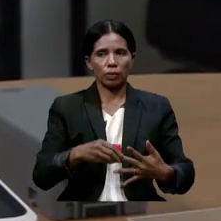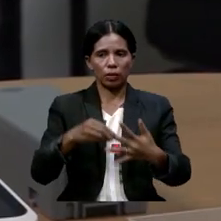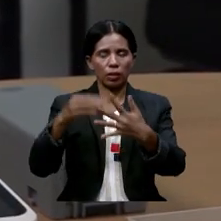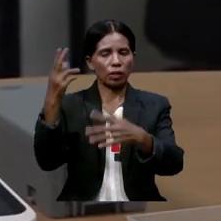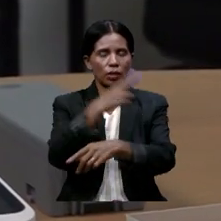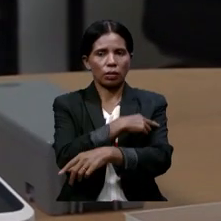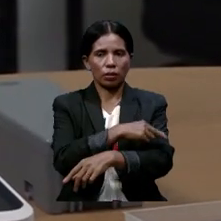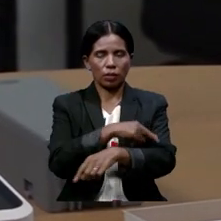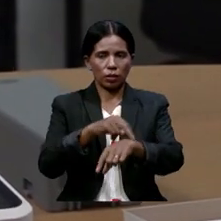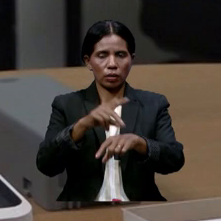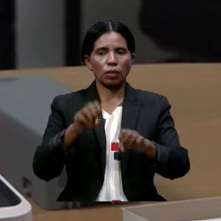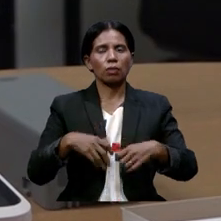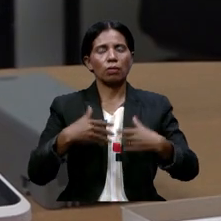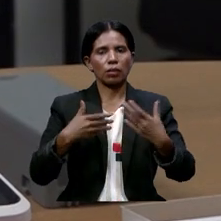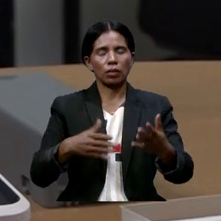yasan